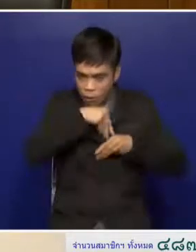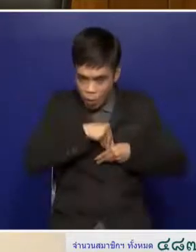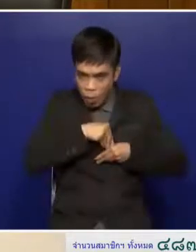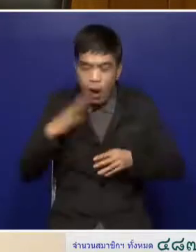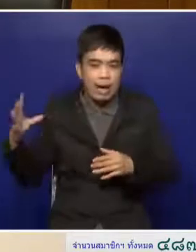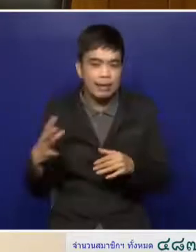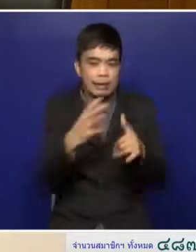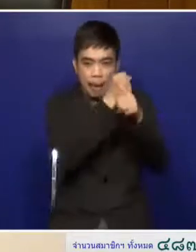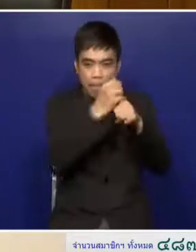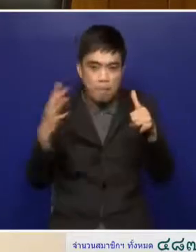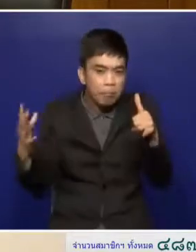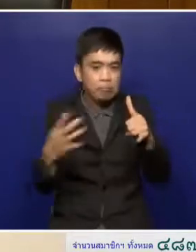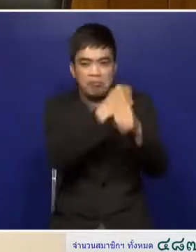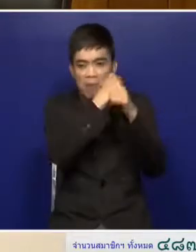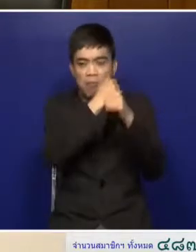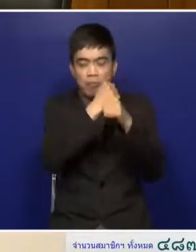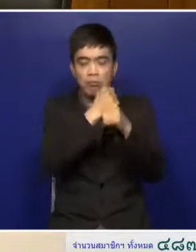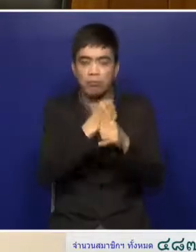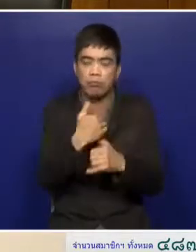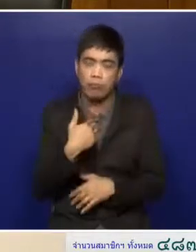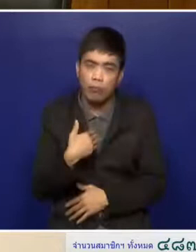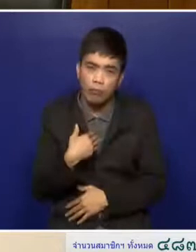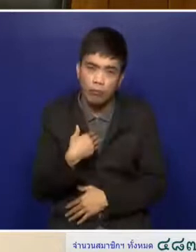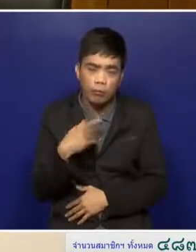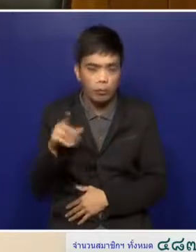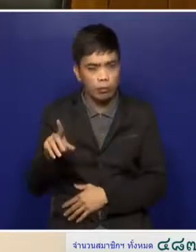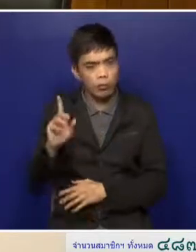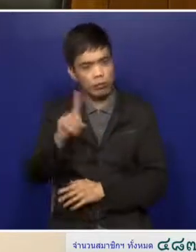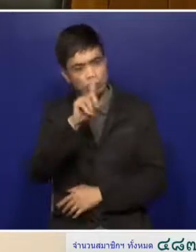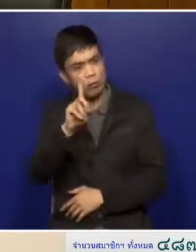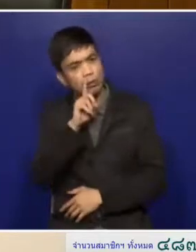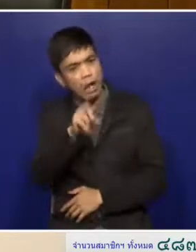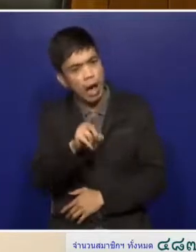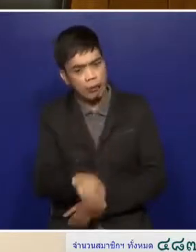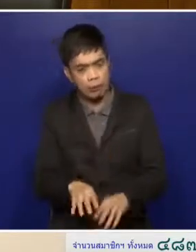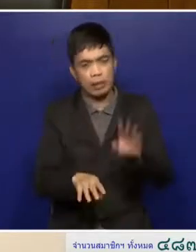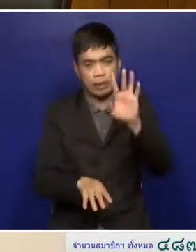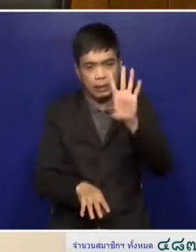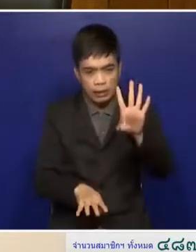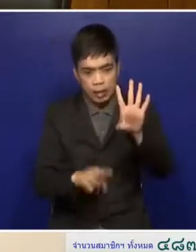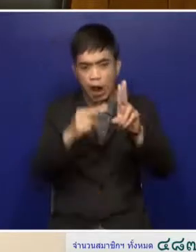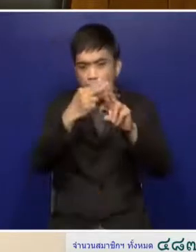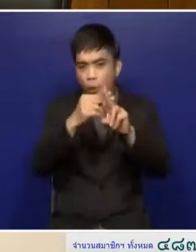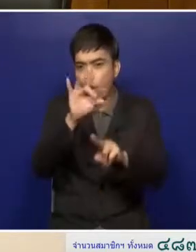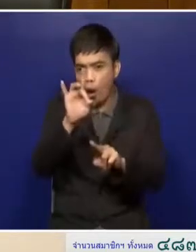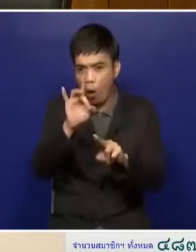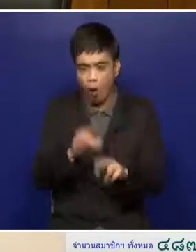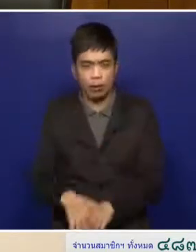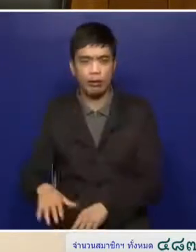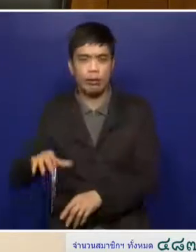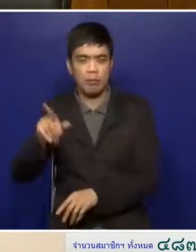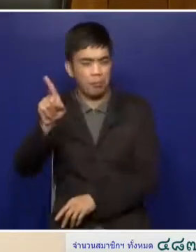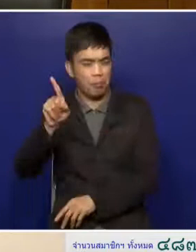ในครอบครองเนี่ยชาวบ้านก็ถามผมเหมือนกันว่าสารตั้งต้น4คูณ100มันไม่ใช่มีแต่พืชกระท่อมมันมีน้ำอัดลมด้